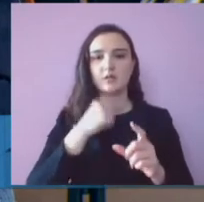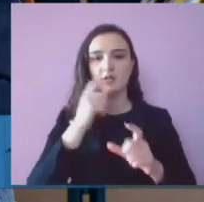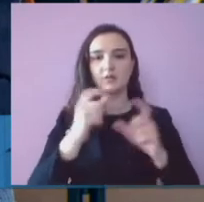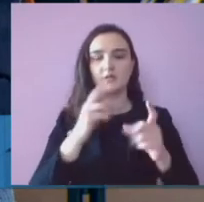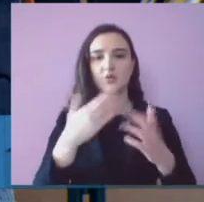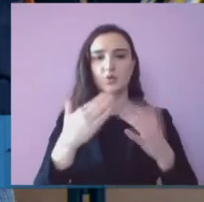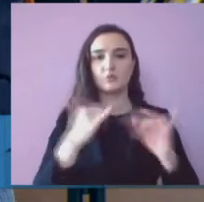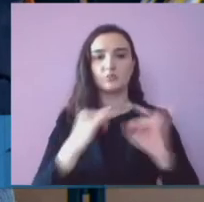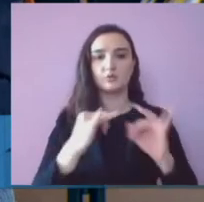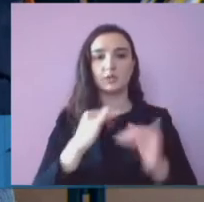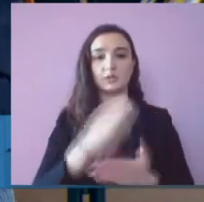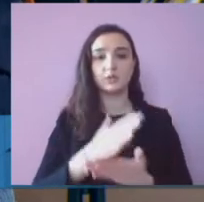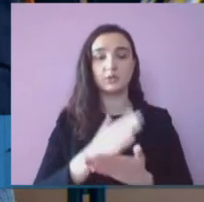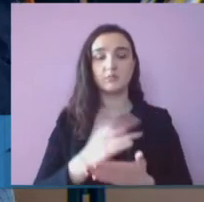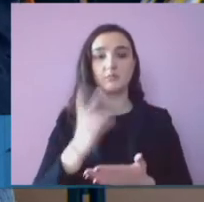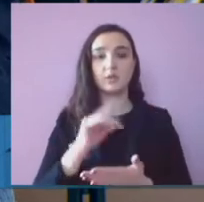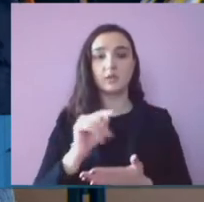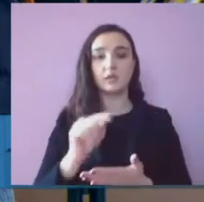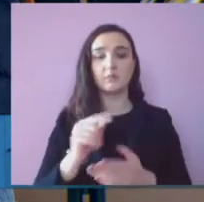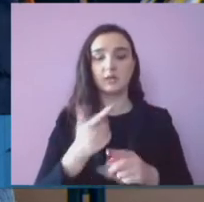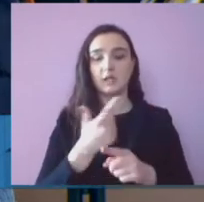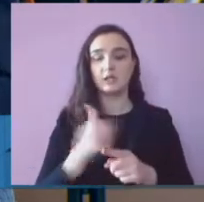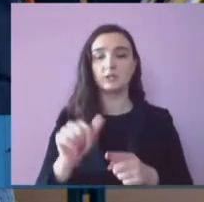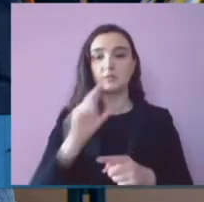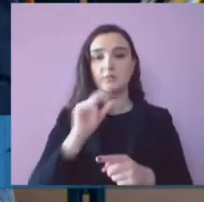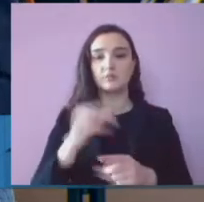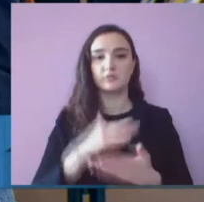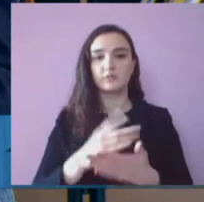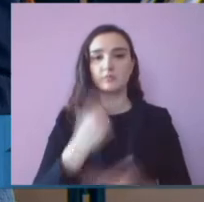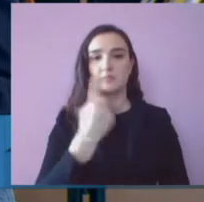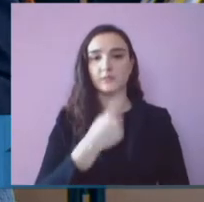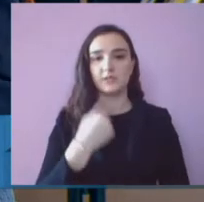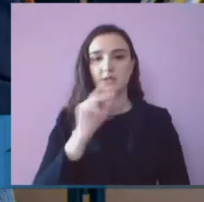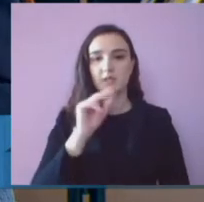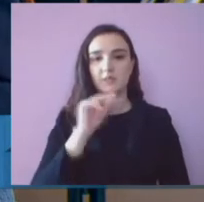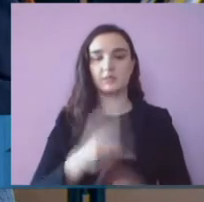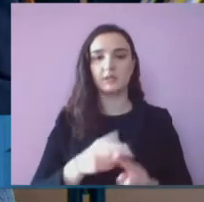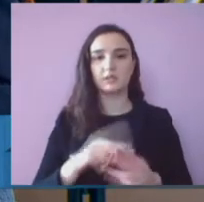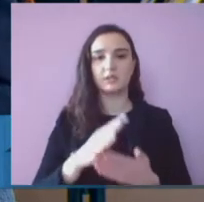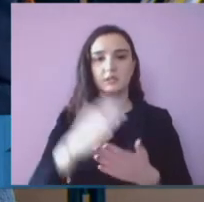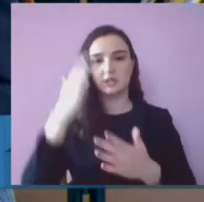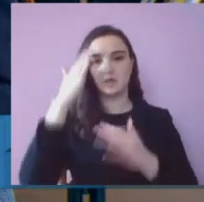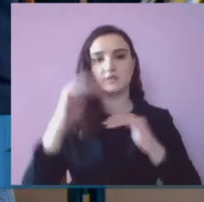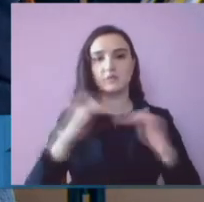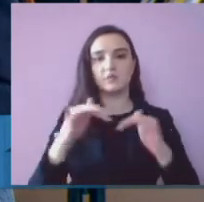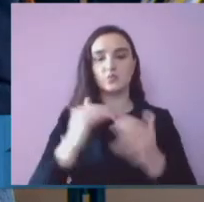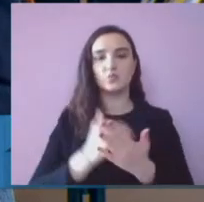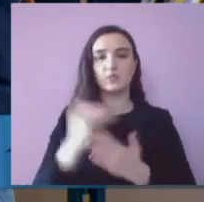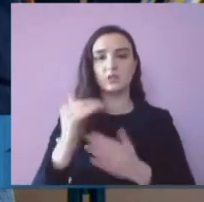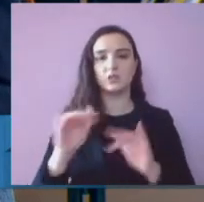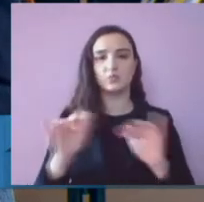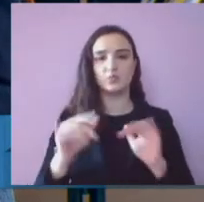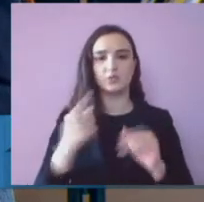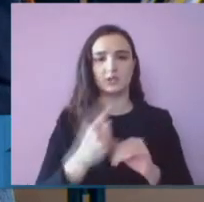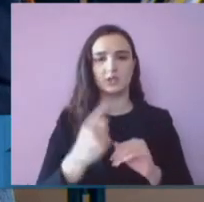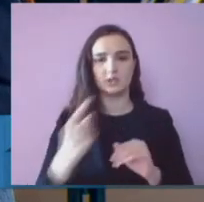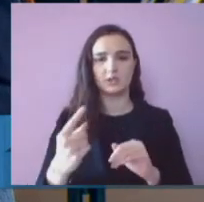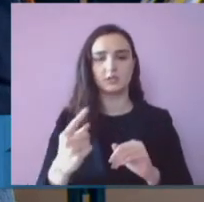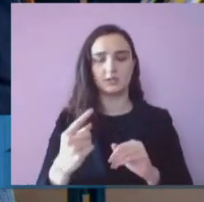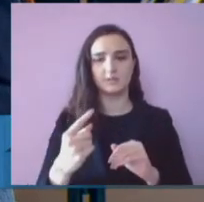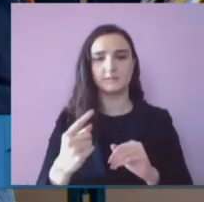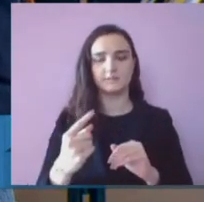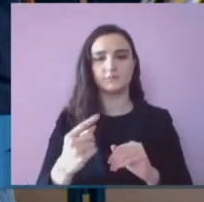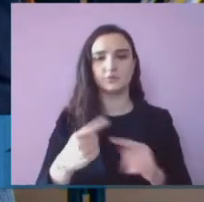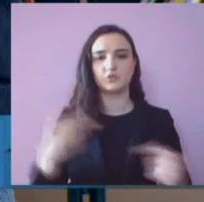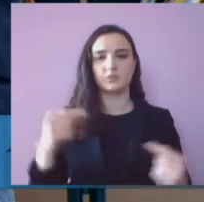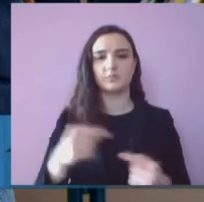მისთვის. მაგრამ გარდა ბგერებისა ჩვენ გვაქვს მეტყველება. ეს არის თავის ტვინის უმაღლესი ფუნქცია ერთ-ერთი. შესაბამისად,